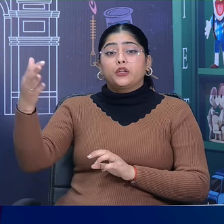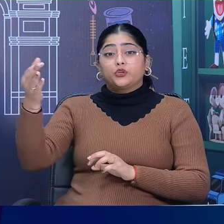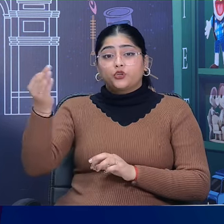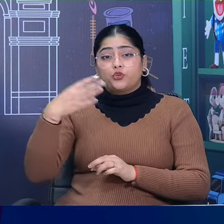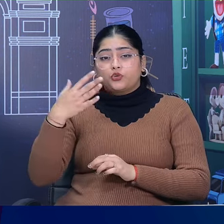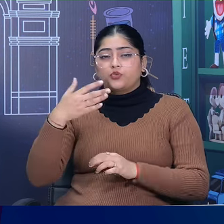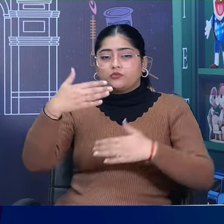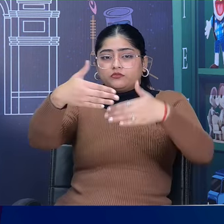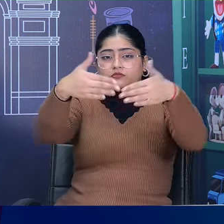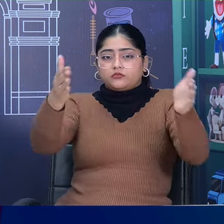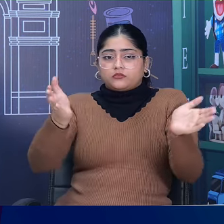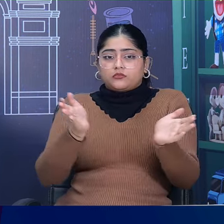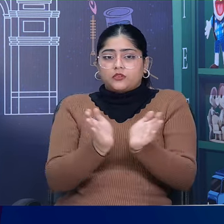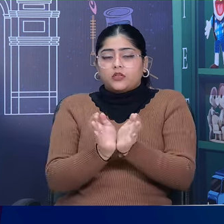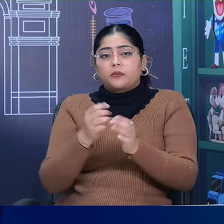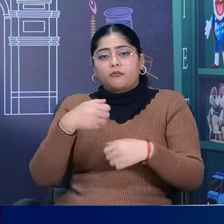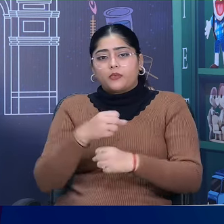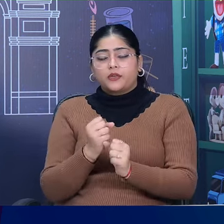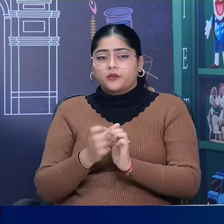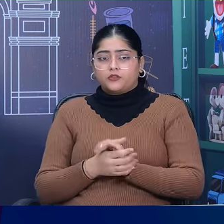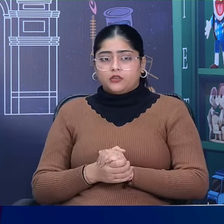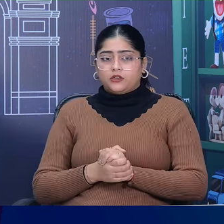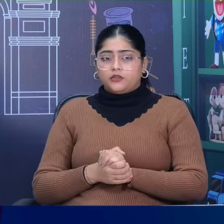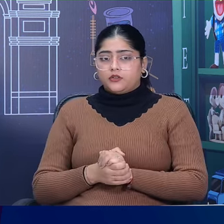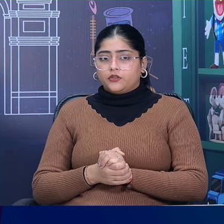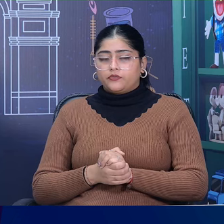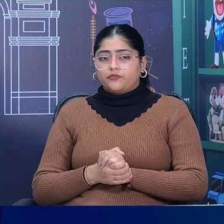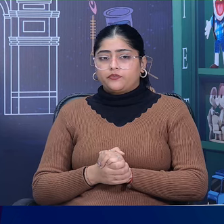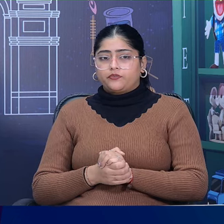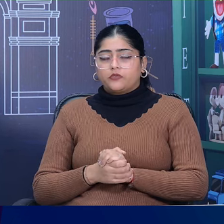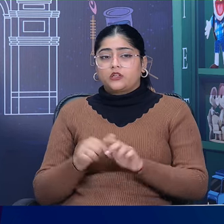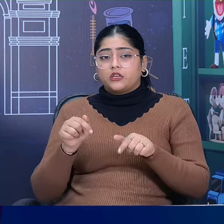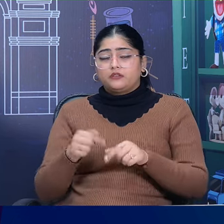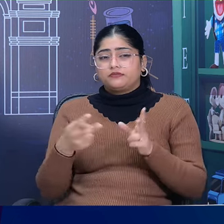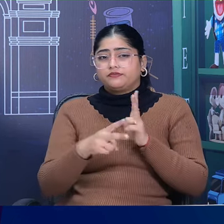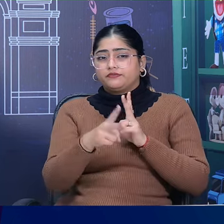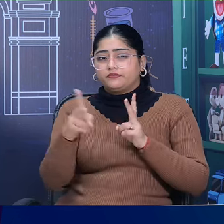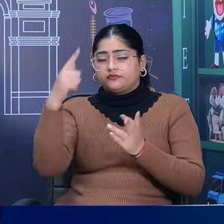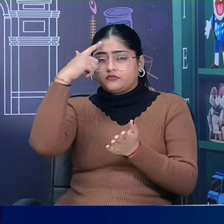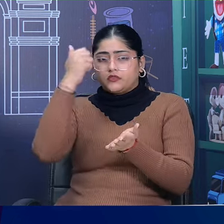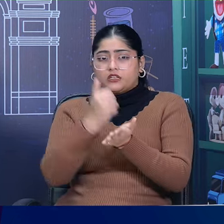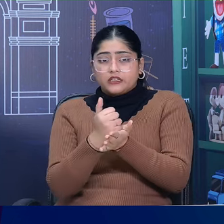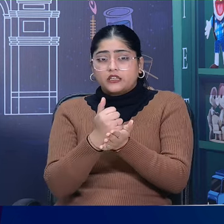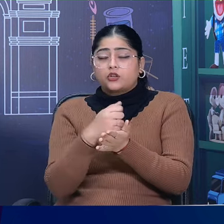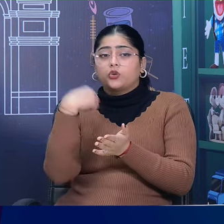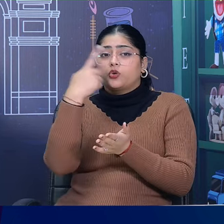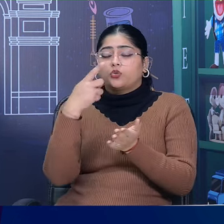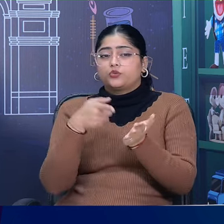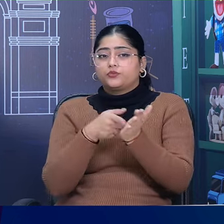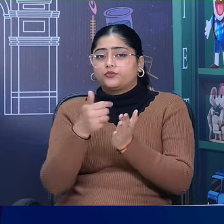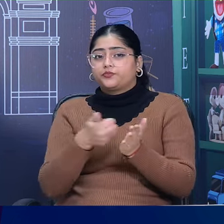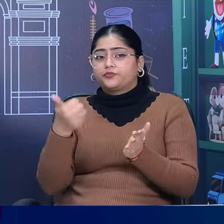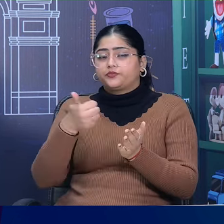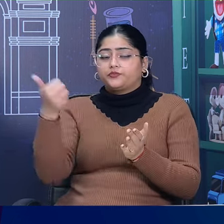लेते हैं इन सबको सुनने के बाद देखिए सारे के सारे जो डिसीजंस हैं वो लेगी जो पंचायत है